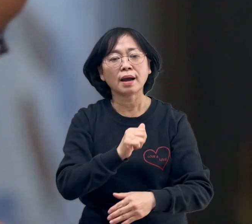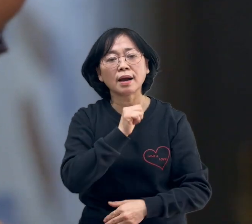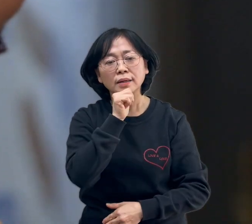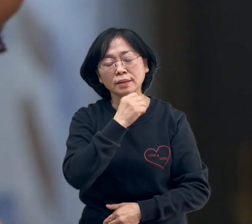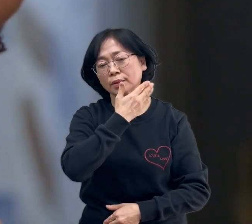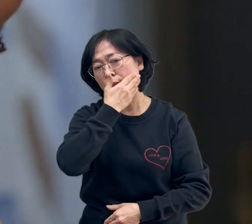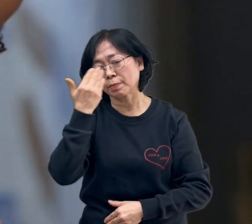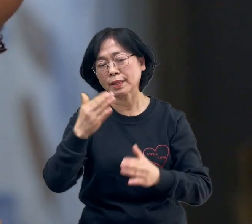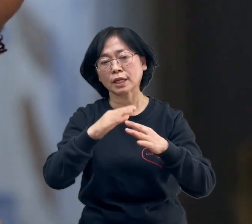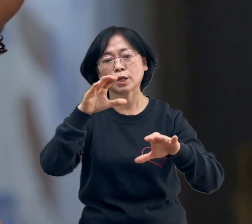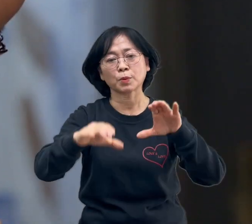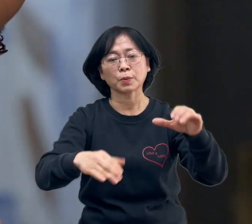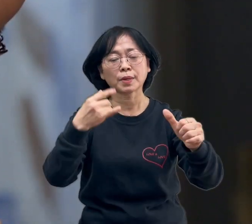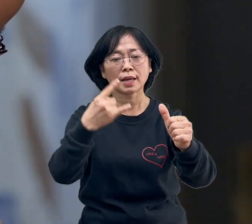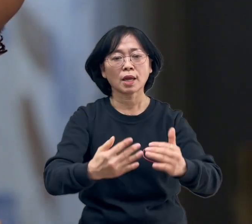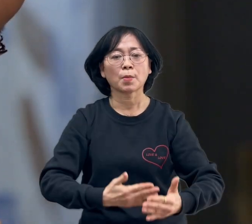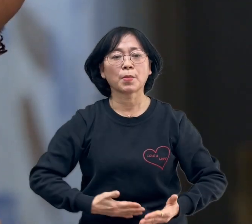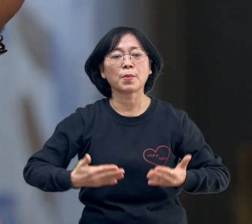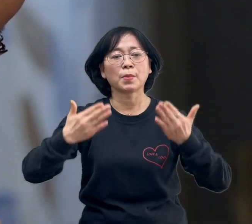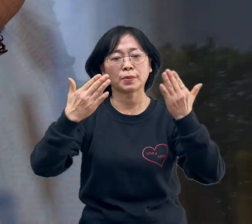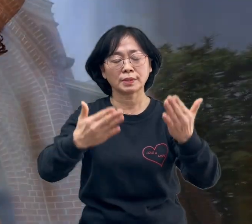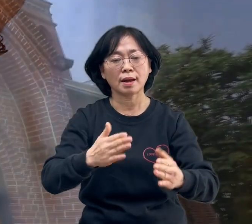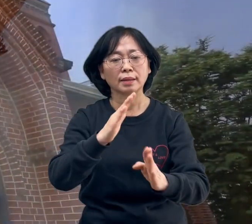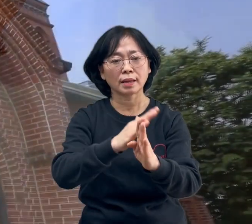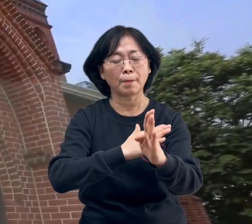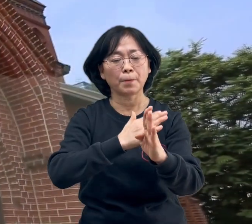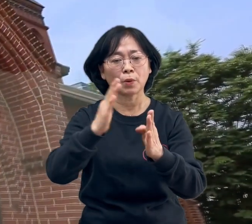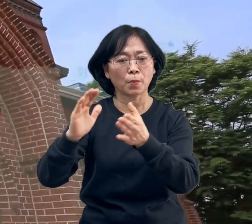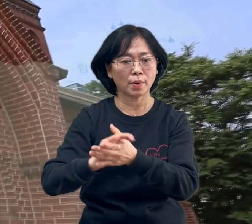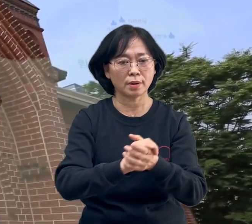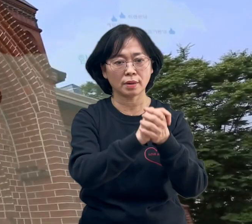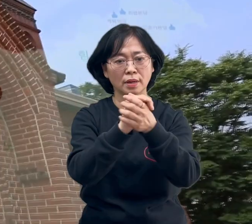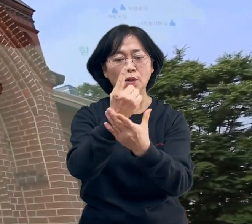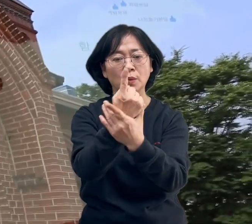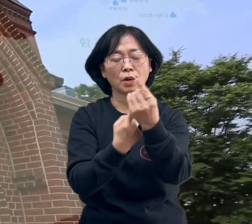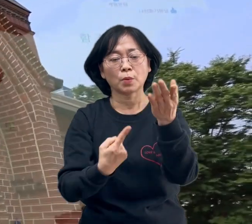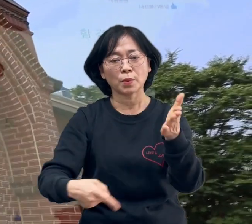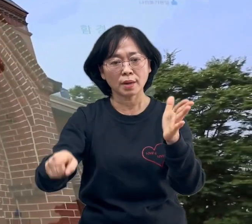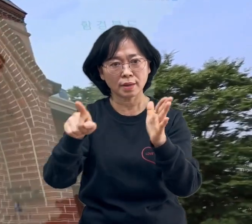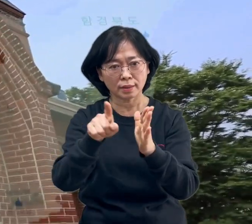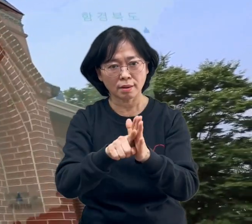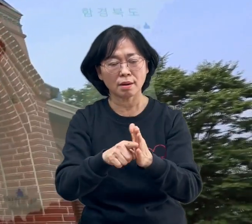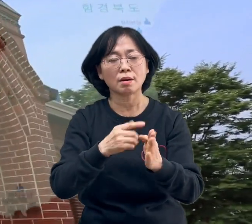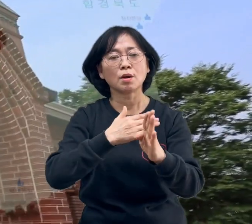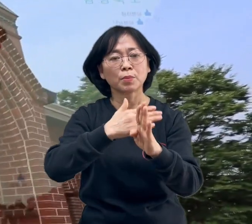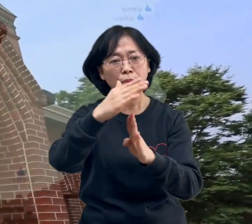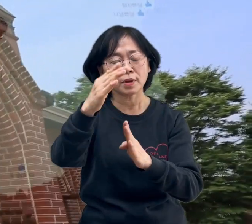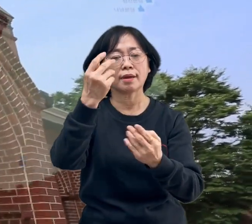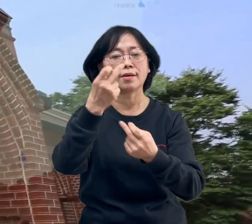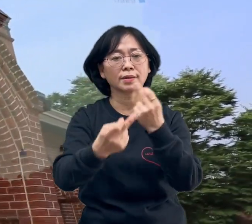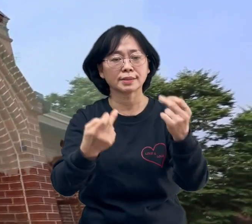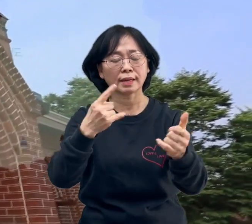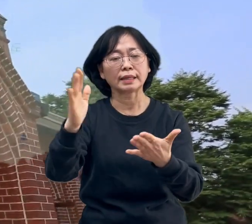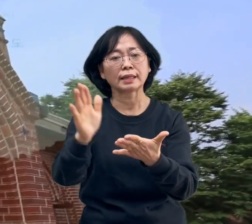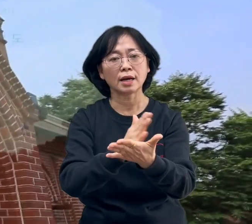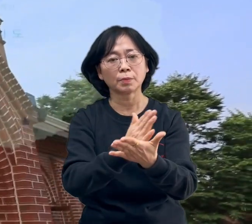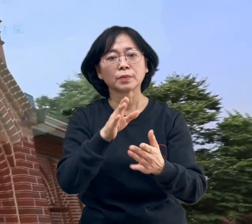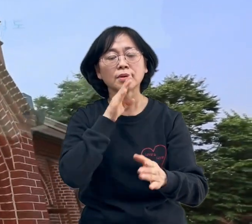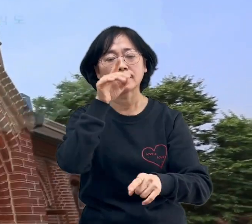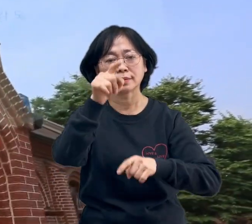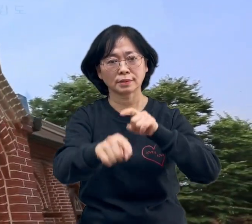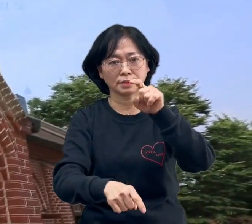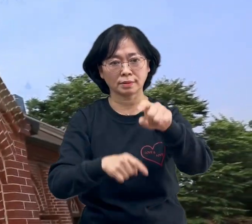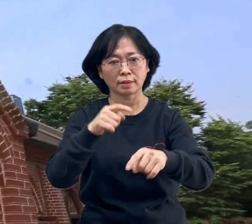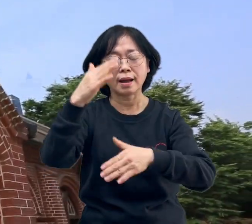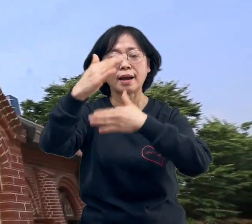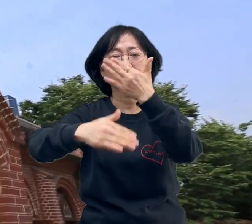있습니다. 가난하고 소외된 이웃에게 봉사하고 남북 화해와 일치를 위해 기도하고 북한 형제들과